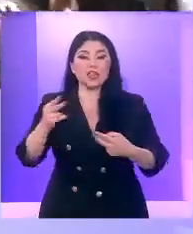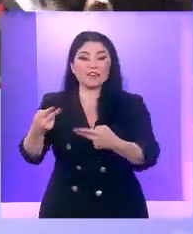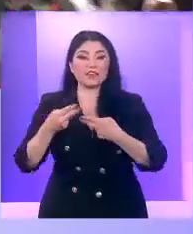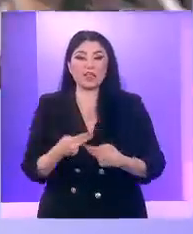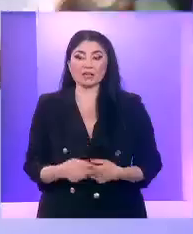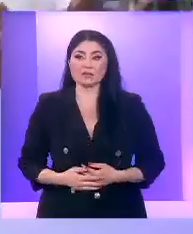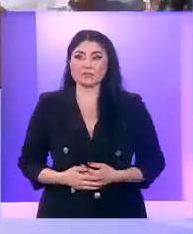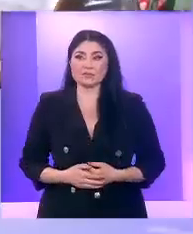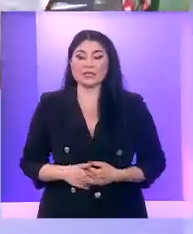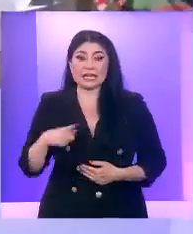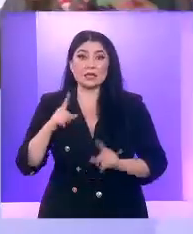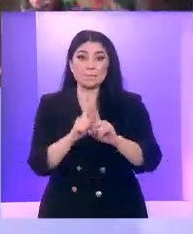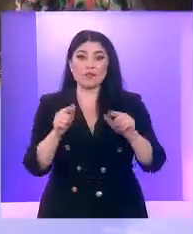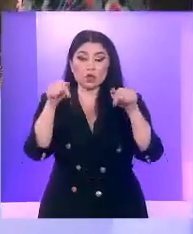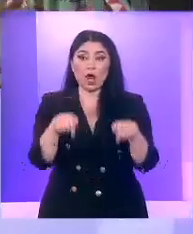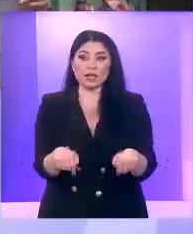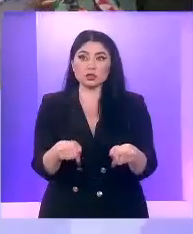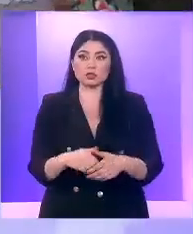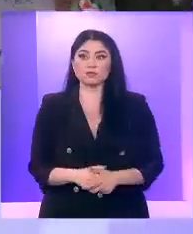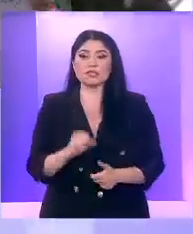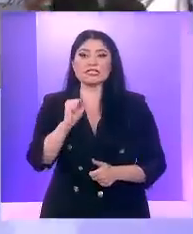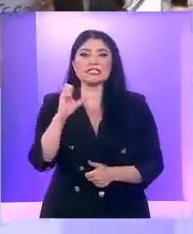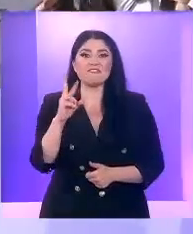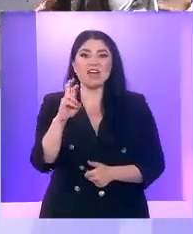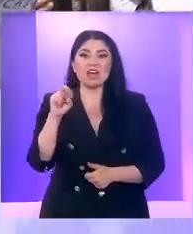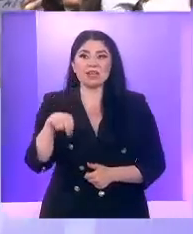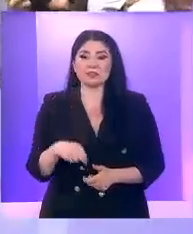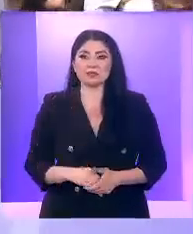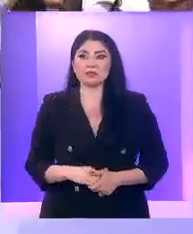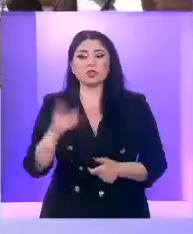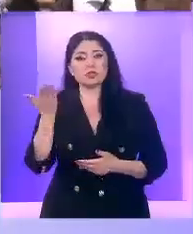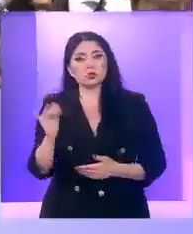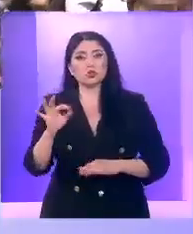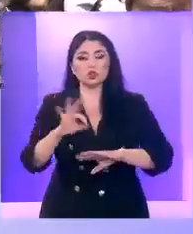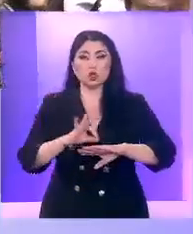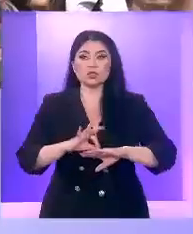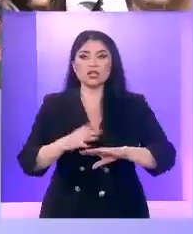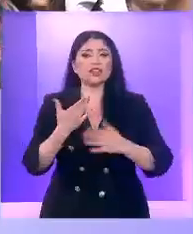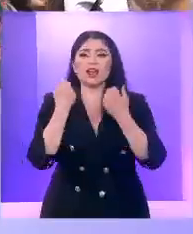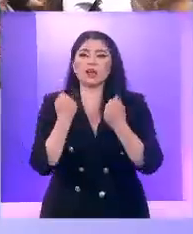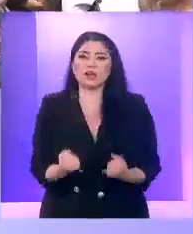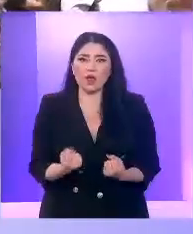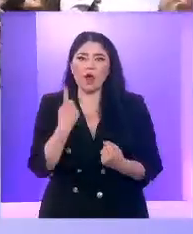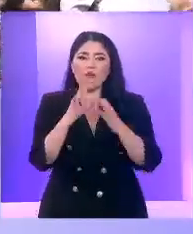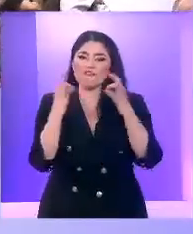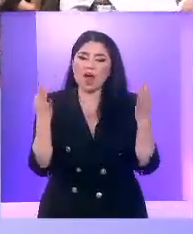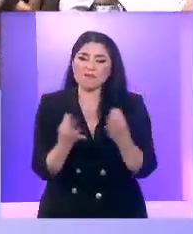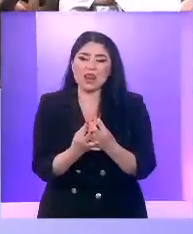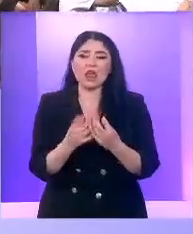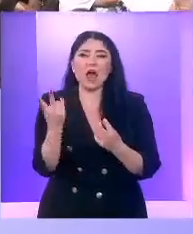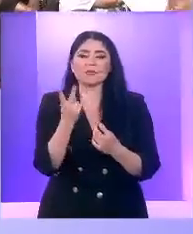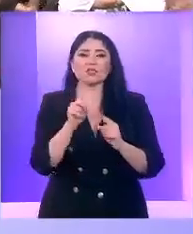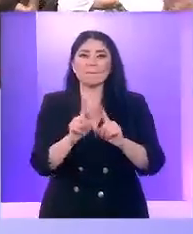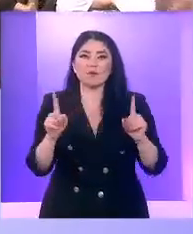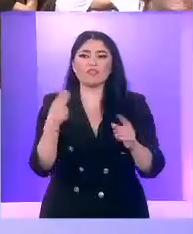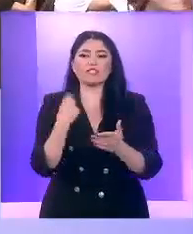meu, care este cadrul didactic aici în Severin, atât dumnealui cât și soția, cât de greu este să se descurce o familie de